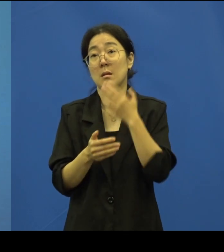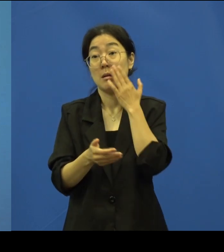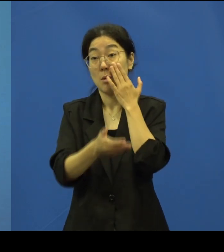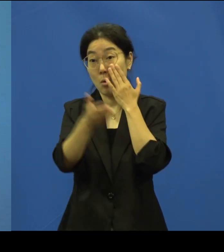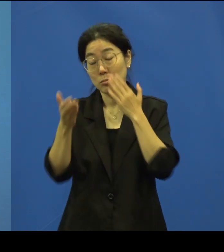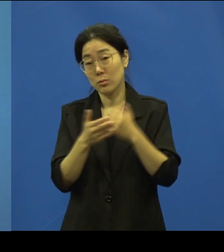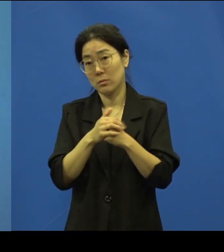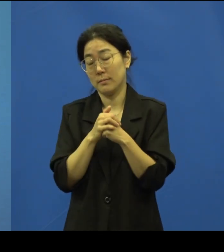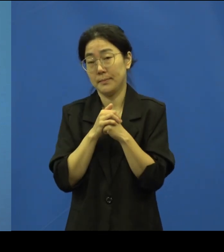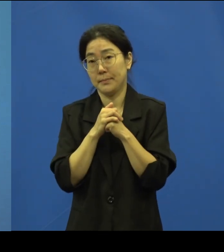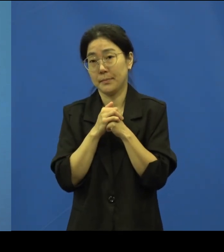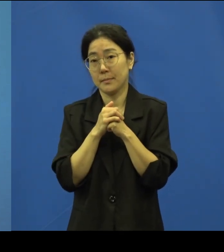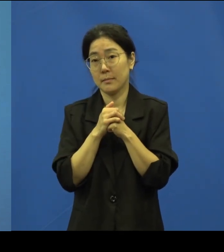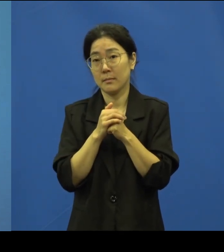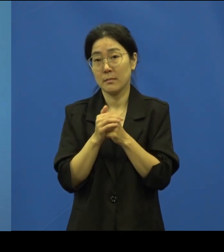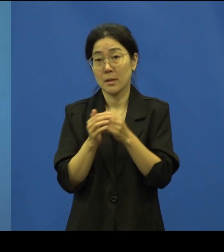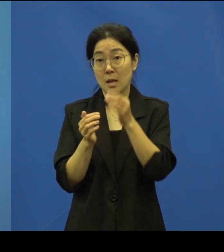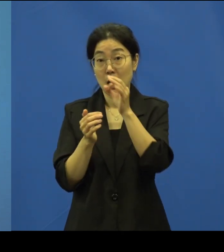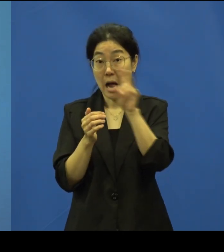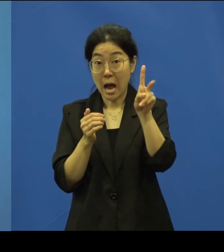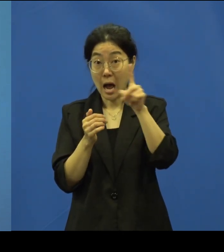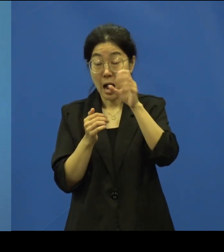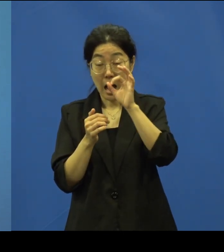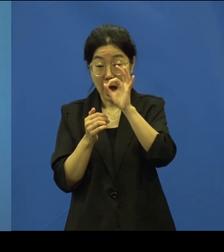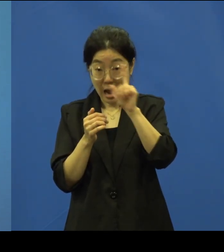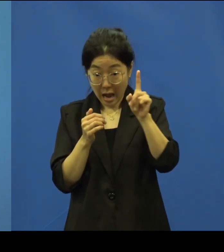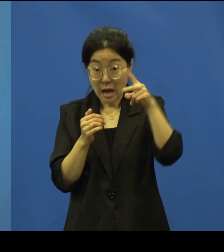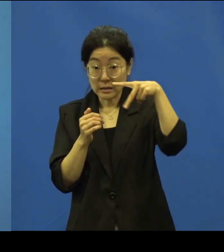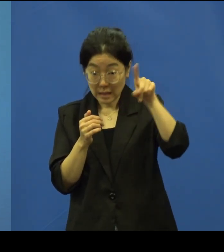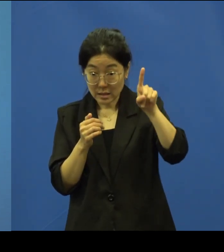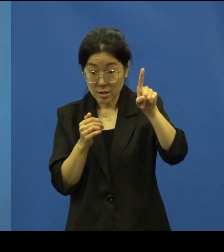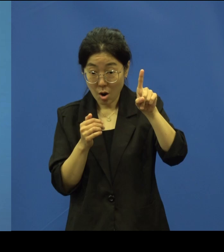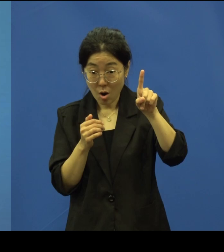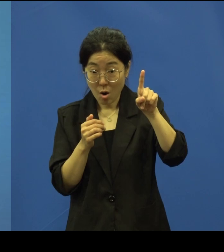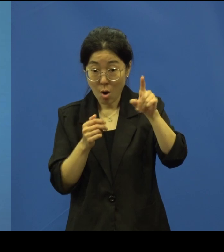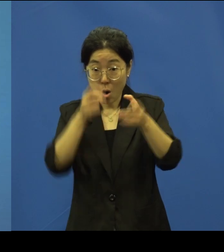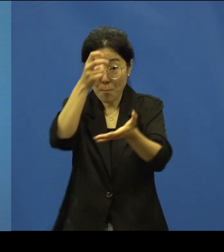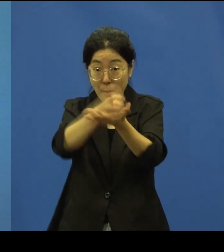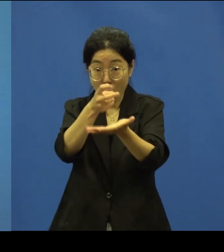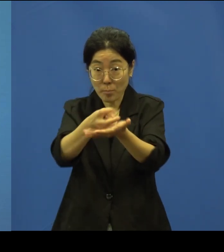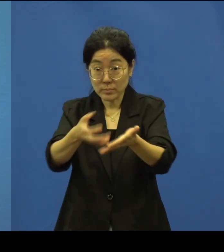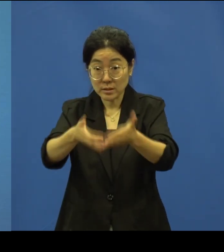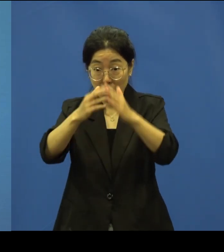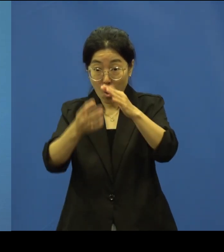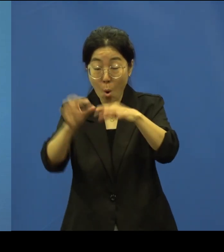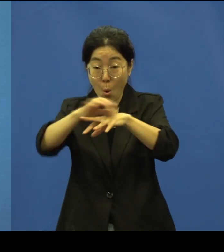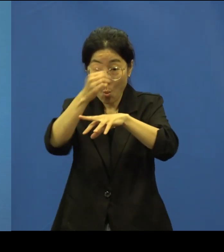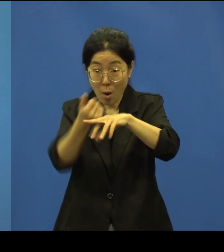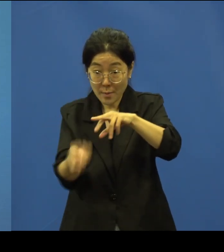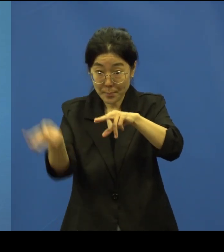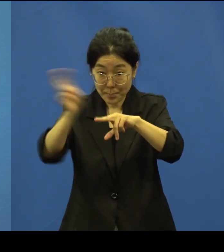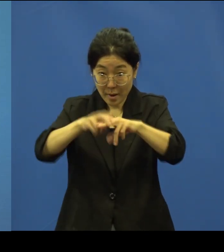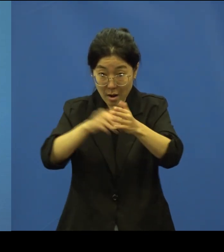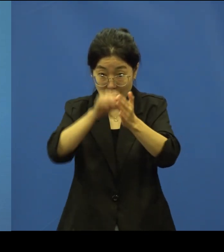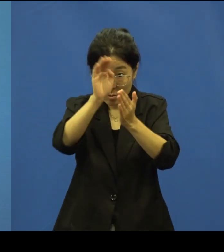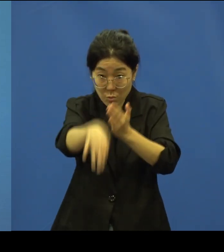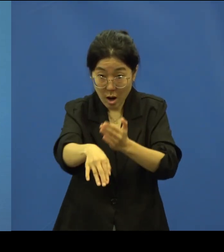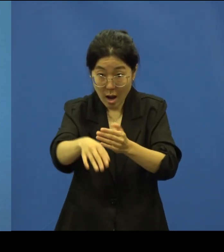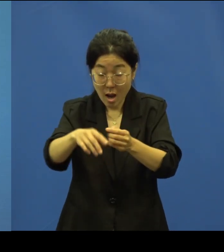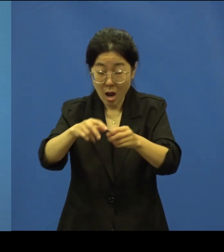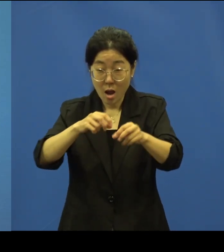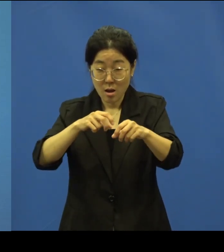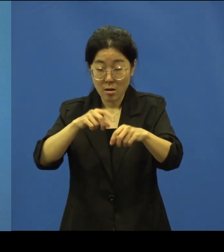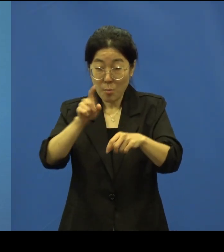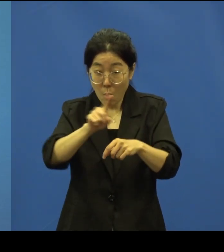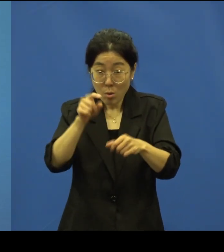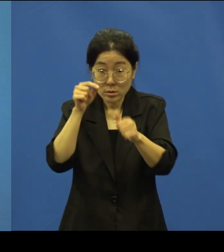여러분, 아사의 정책은 한마디로 여호와를 찾게 한 것입니다. 여호와를. 그랬더니 무슨